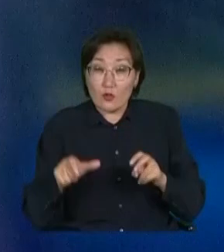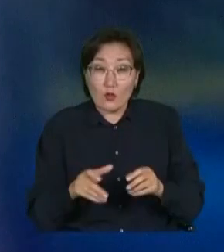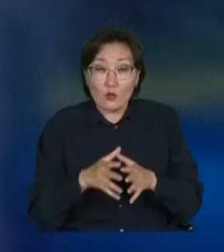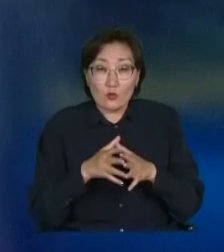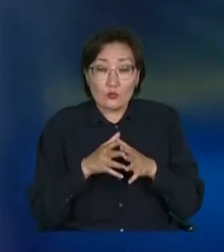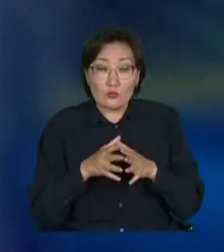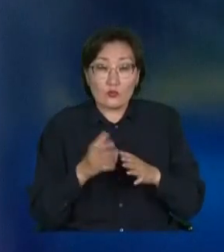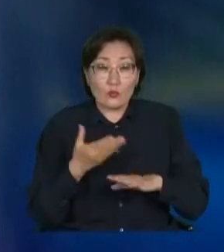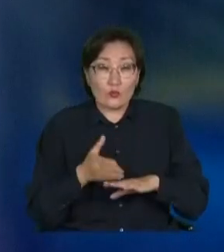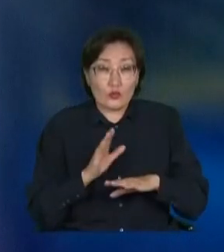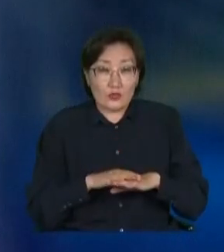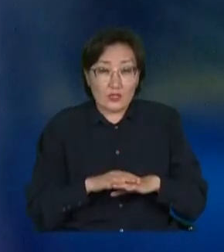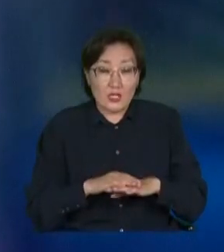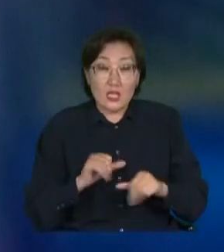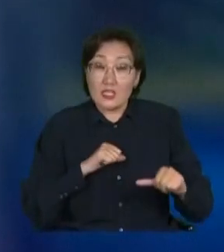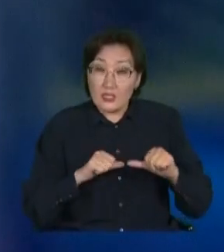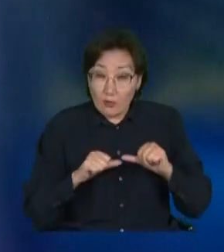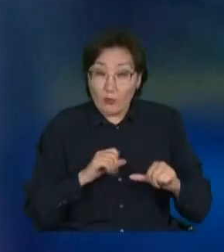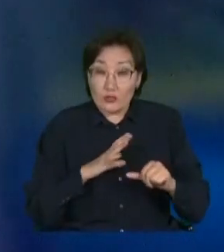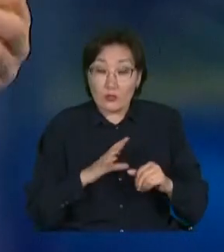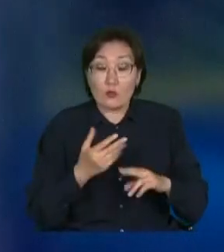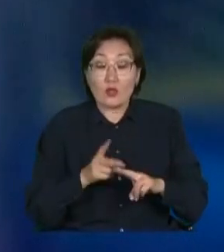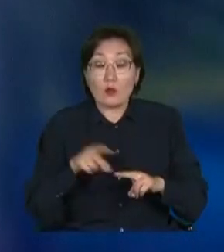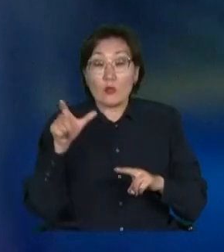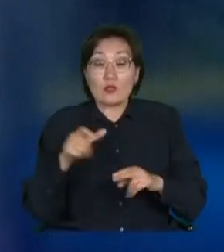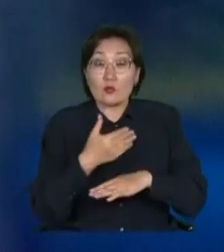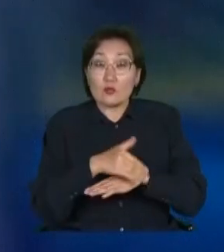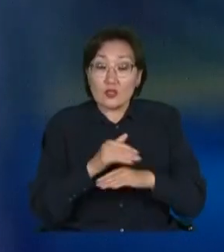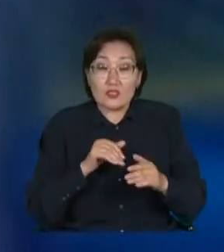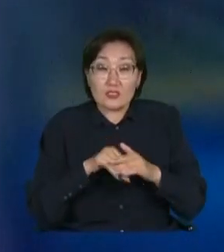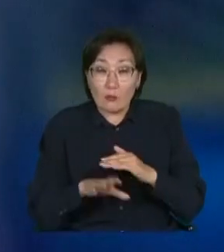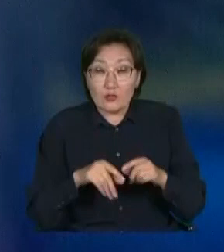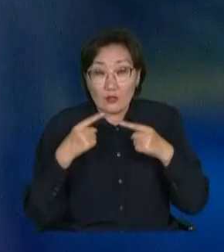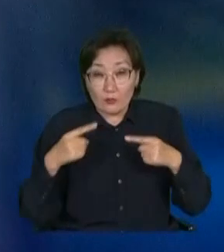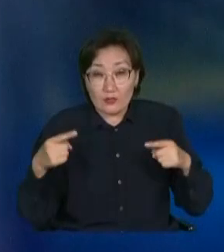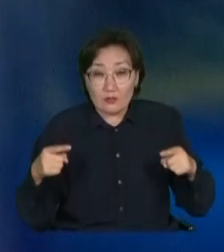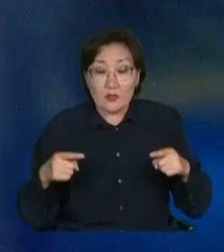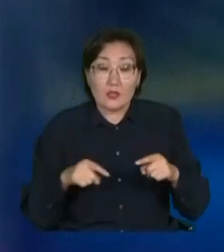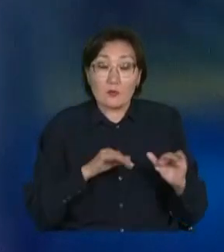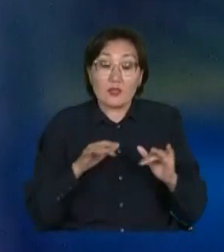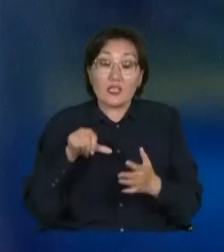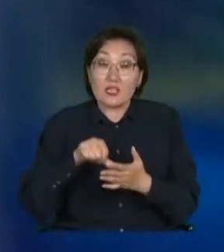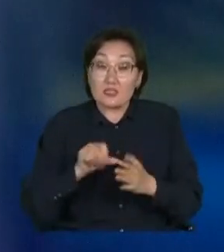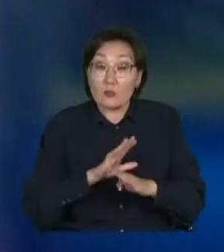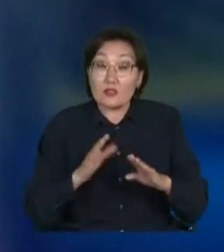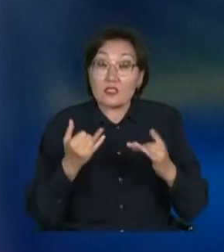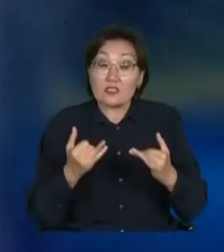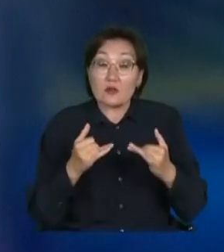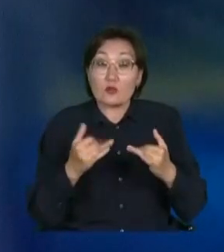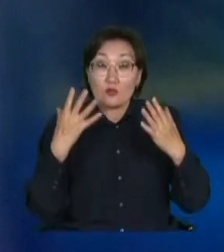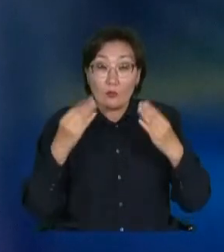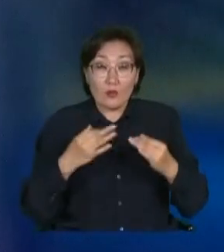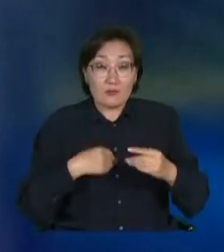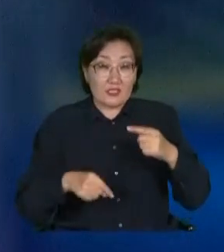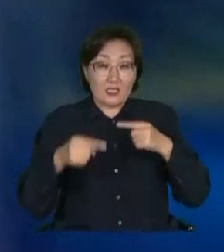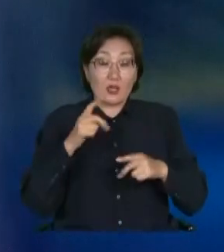ана бір ауыр күнә ретінде саналатын еді. Ол адам мысалы жаңа дейді көшеде жүре алмайтын, болмаса басқа бір жиынға бара алмайтын еді мысалы бір. Сол ал енді қазір бізде